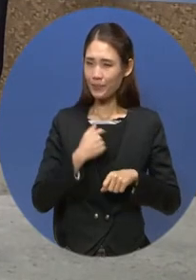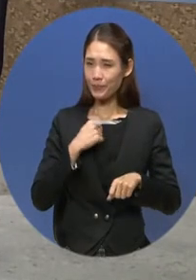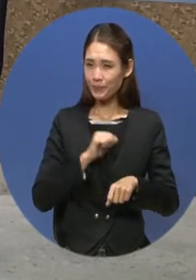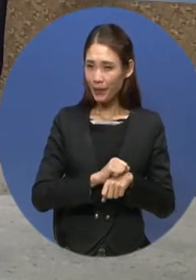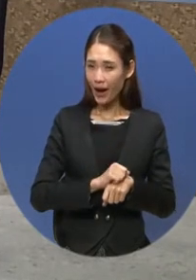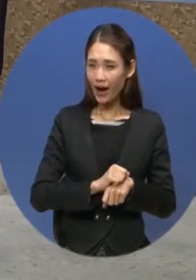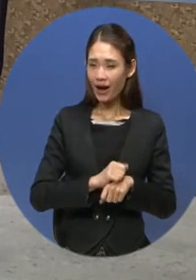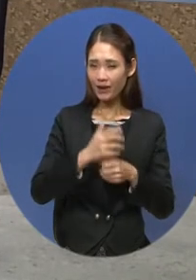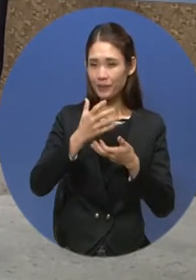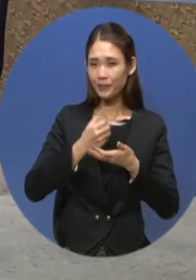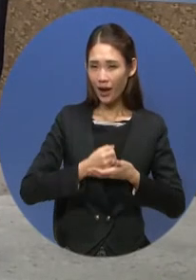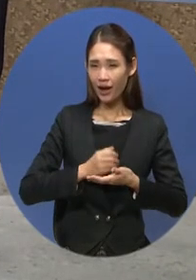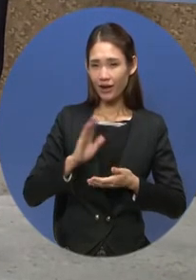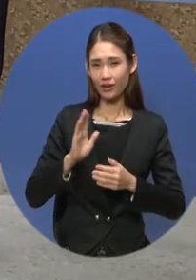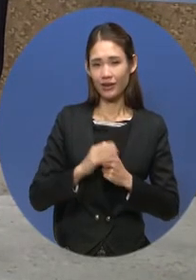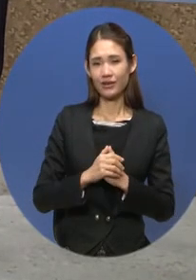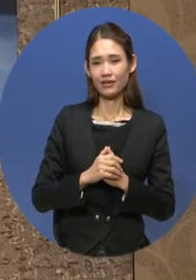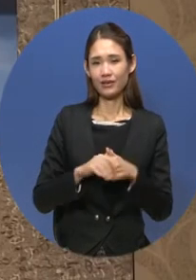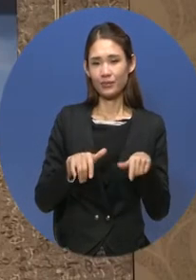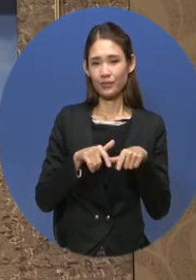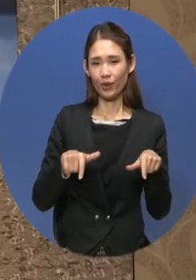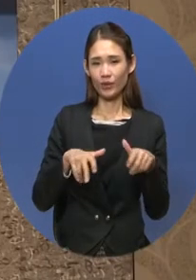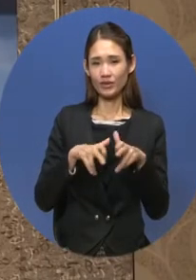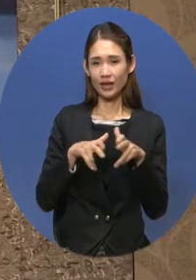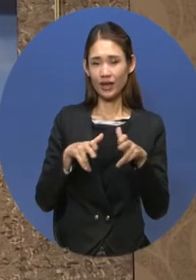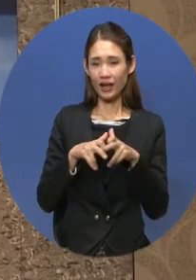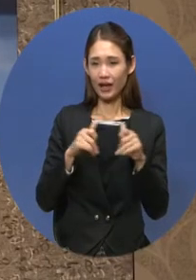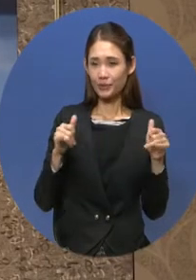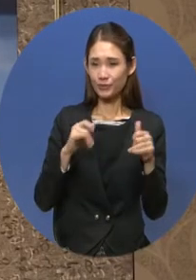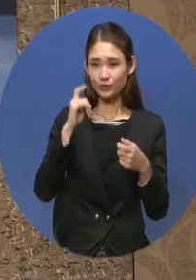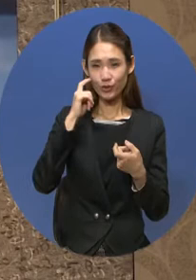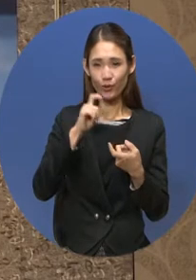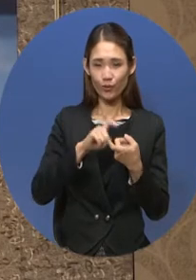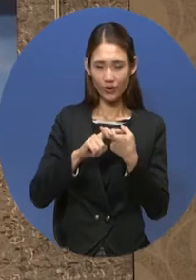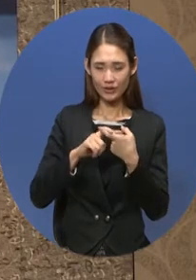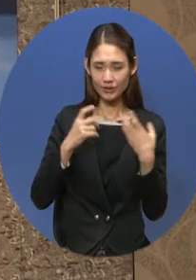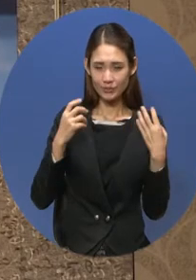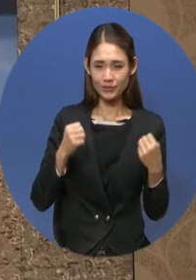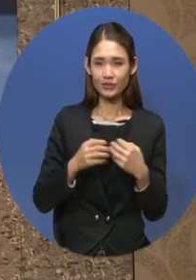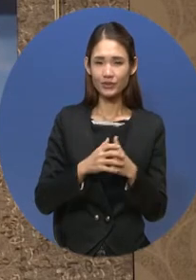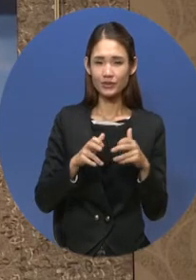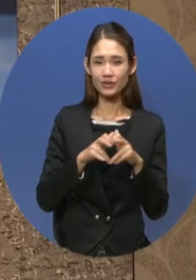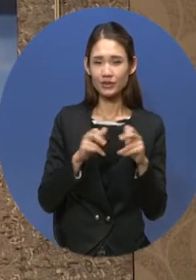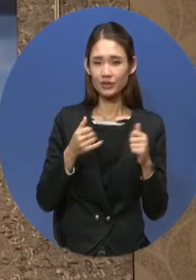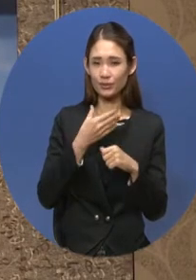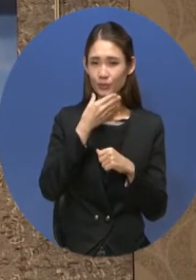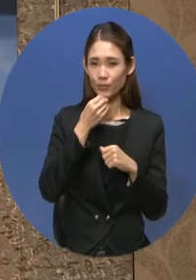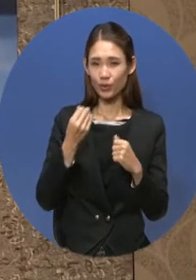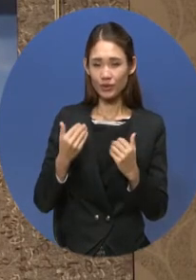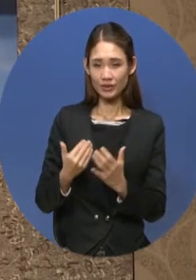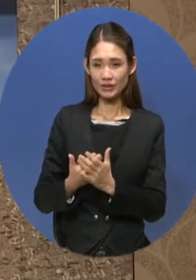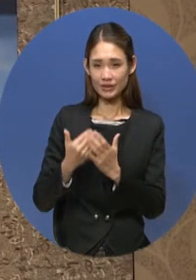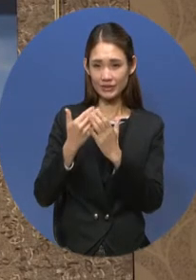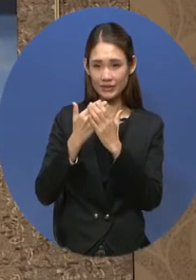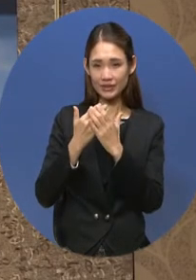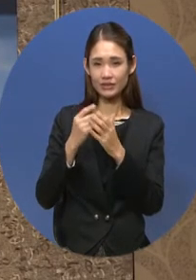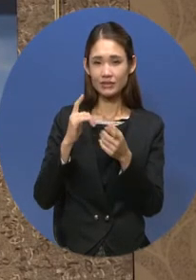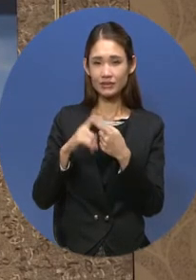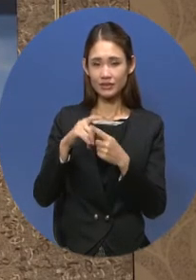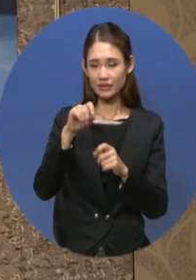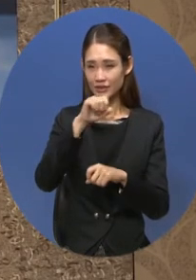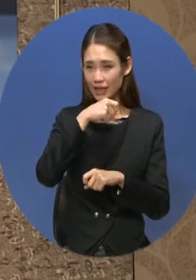잘해서 받았다라기보다는요. 네. 평소에 장애인들에게 관심을 많이 가지고 예. 장애인의 복지 증진에 그